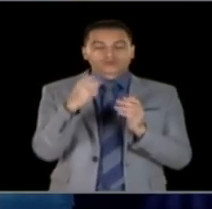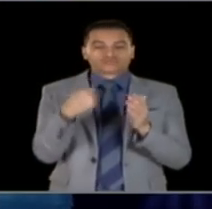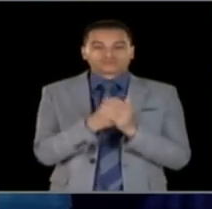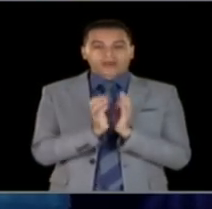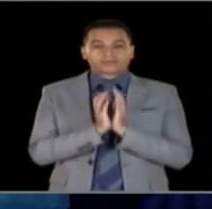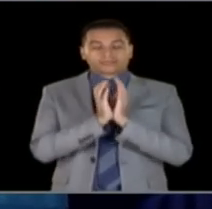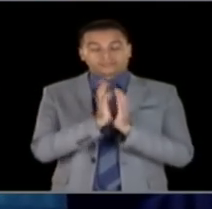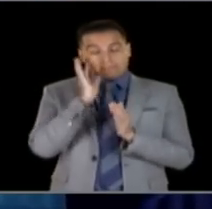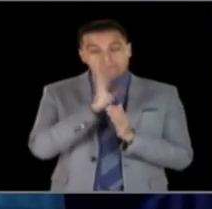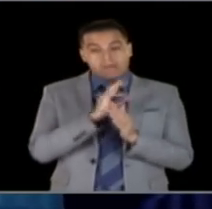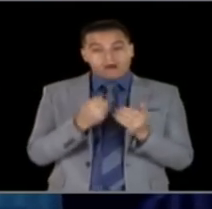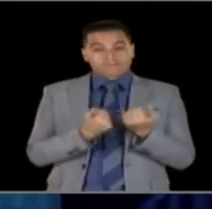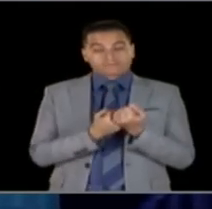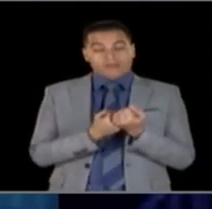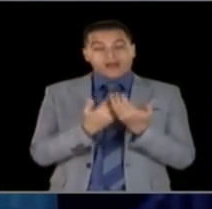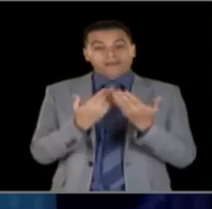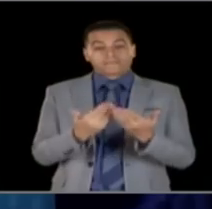2021